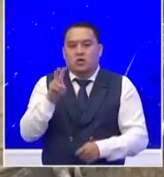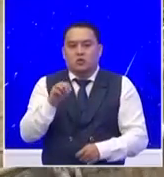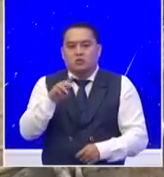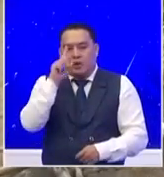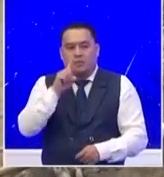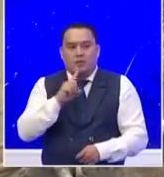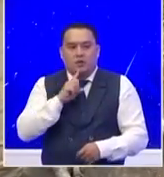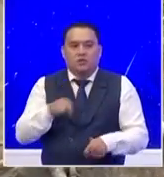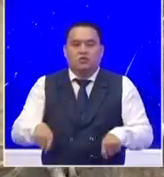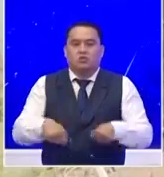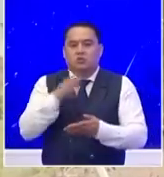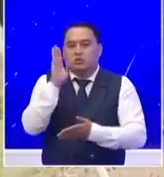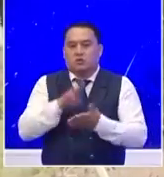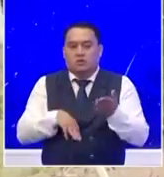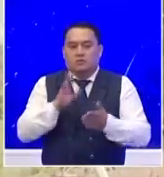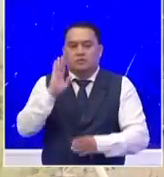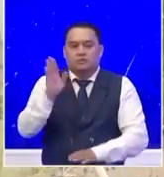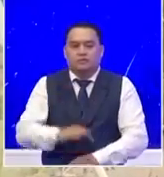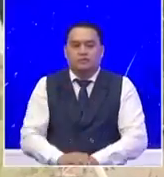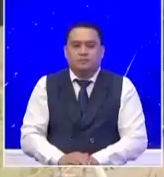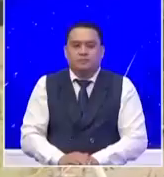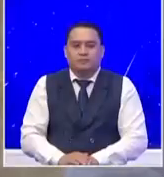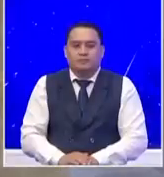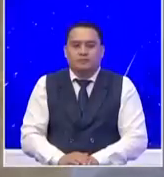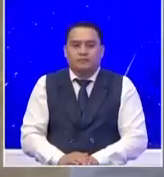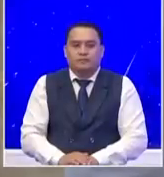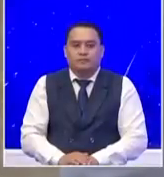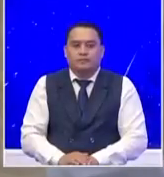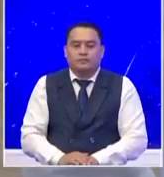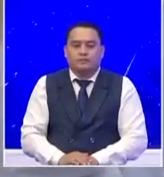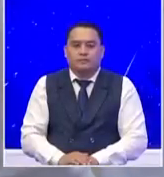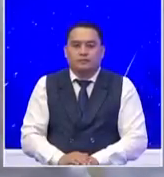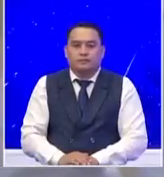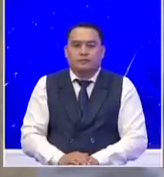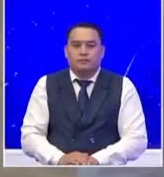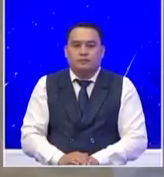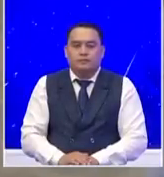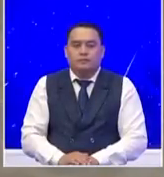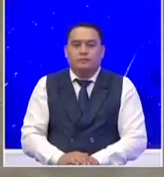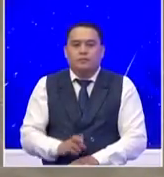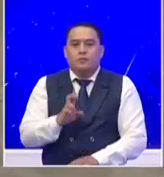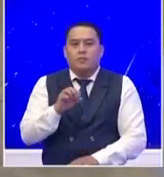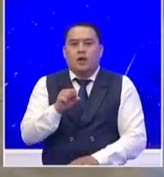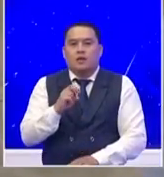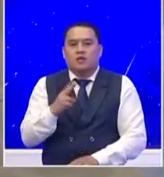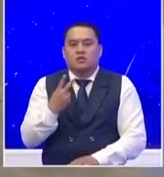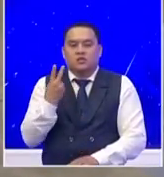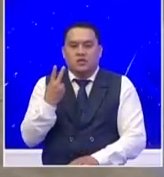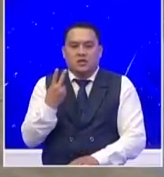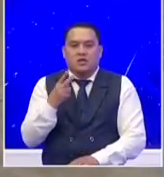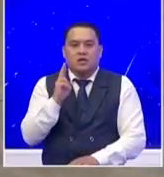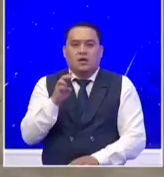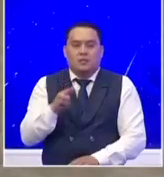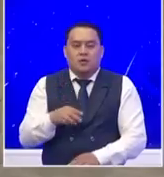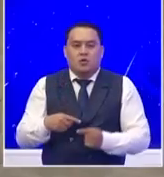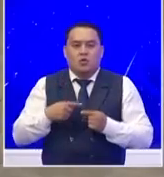айлық есептік көрсеткішке дейін айыппұл салынады. Балқаш көлінен 2 километр жерде қоқысқа арналған шұқыр қаздық, ол